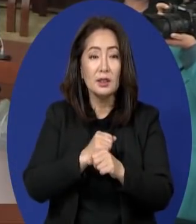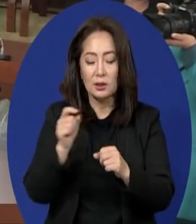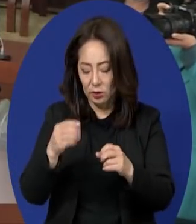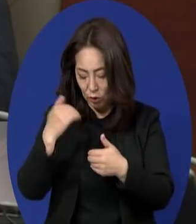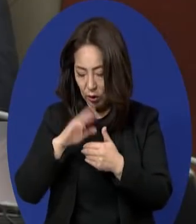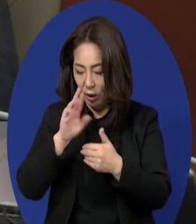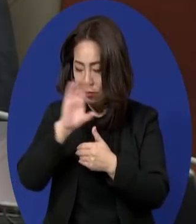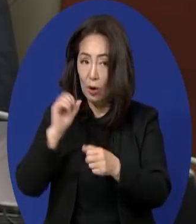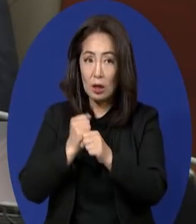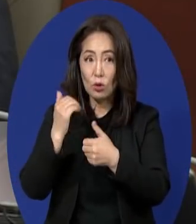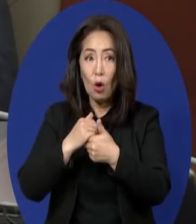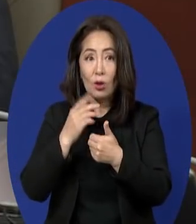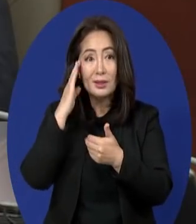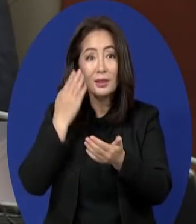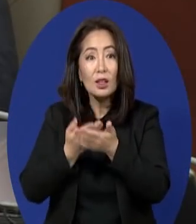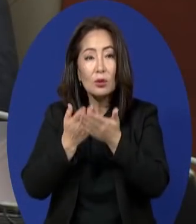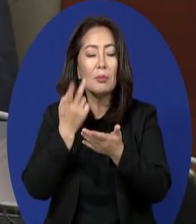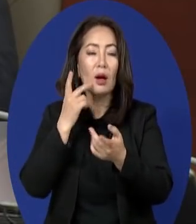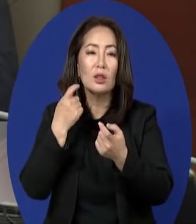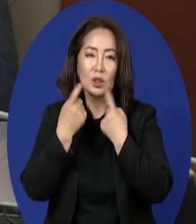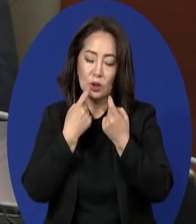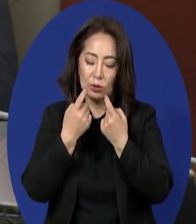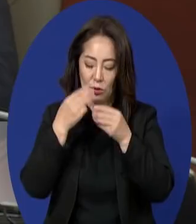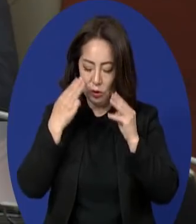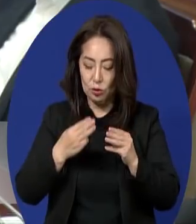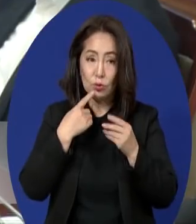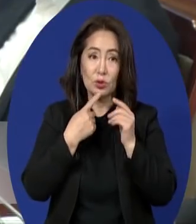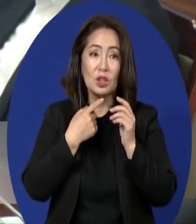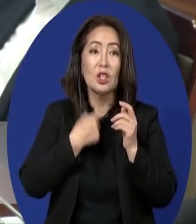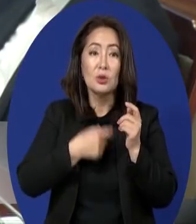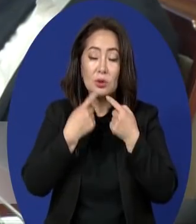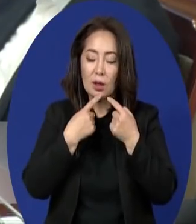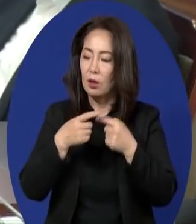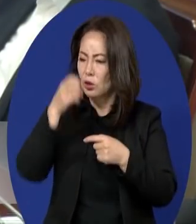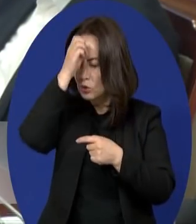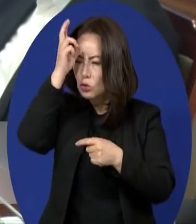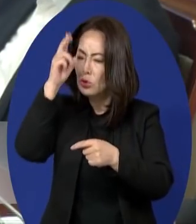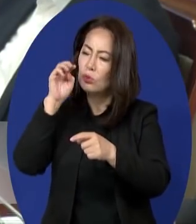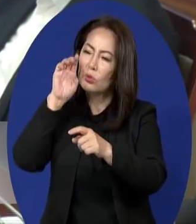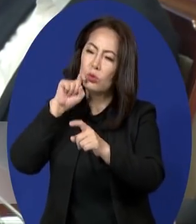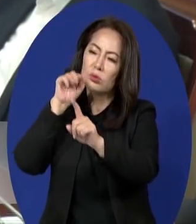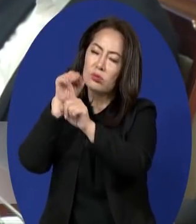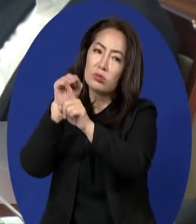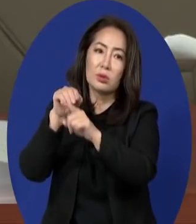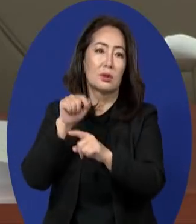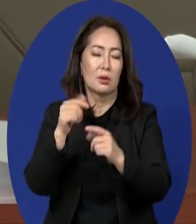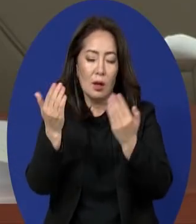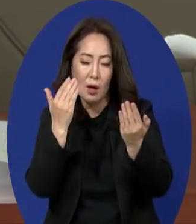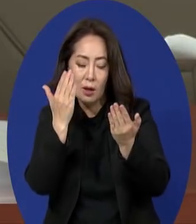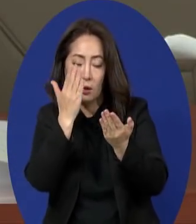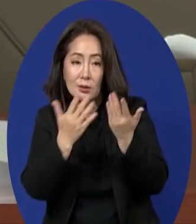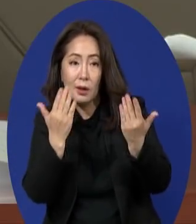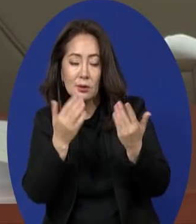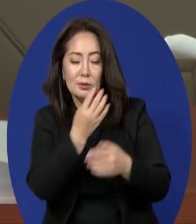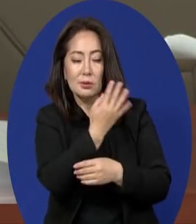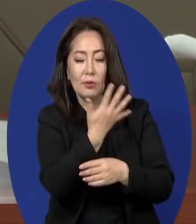оролцуулах саналтай байгаагаа байнгын хорооны гишүүд онцолж байсан юм. Харин ажлын хэсгээс ерөнхийлөгчд хүсэл тавьж энэ харьцааг 55-45 болгон дахин